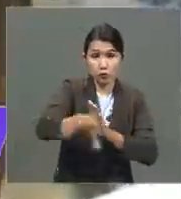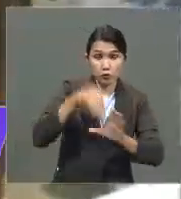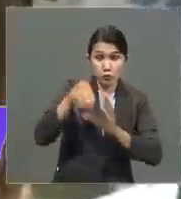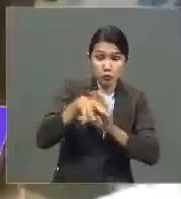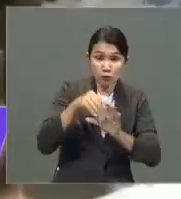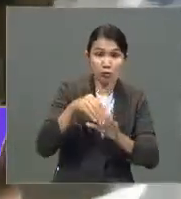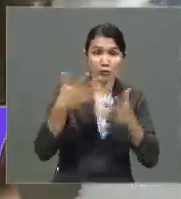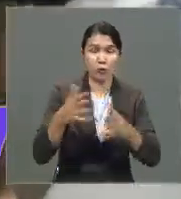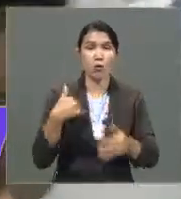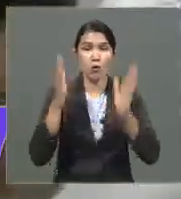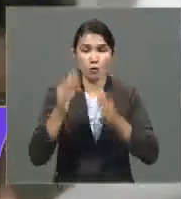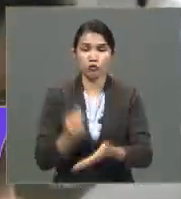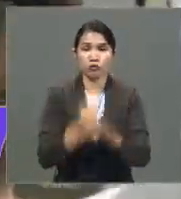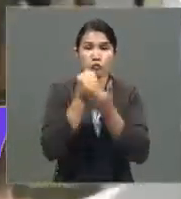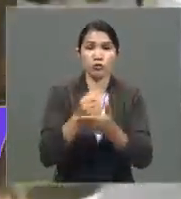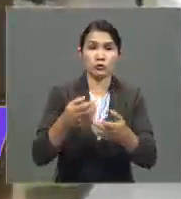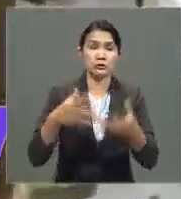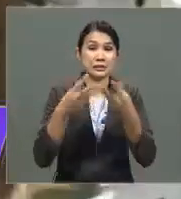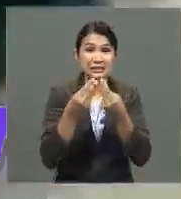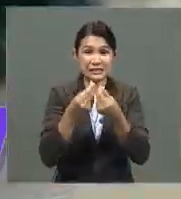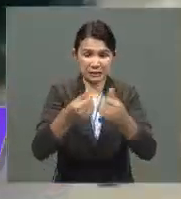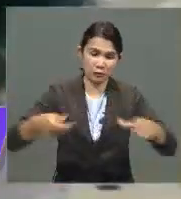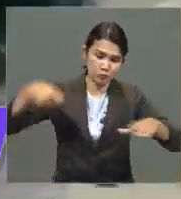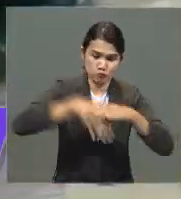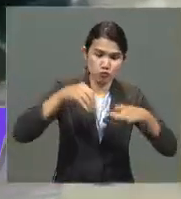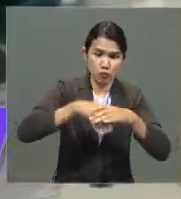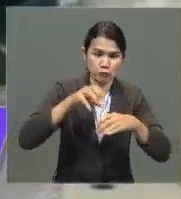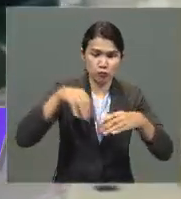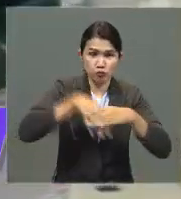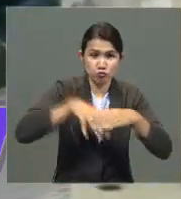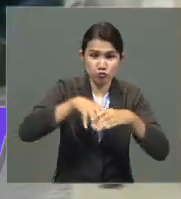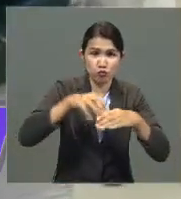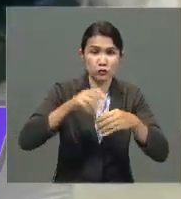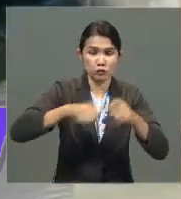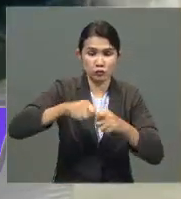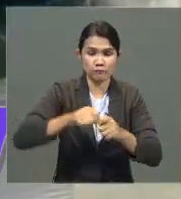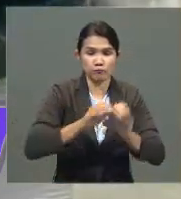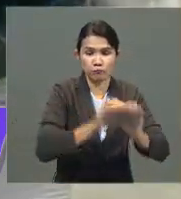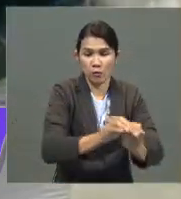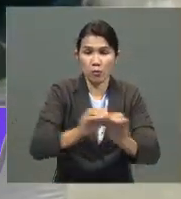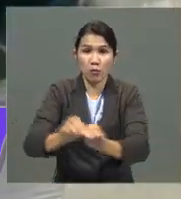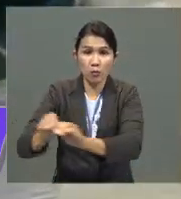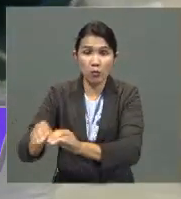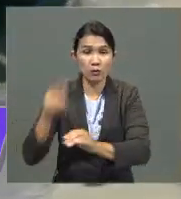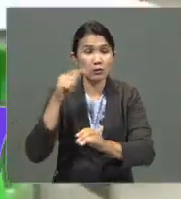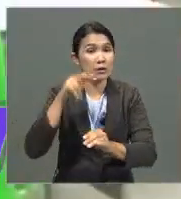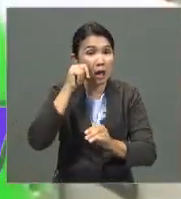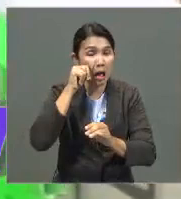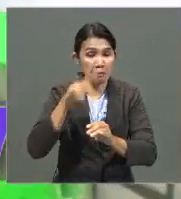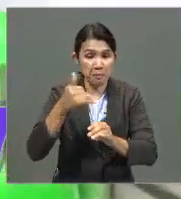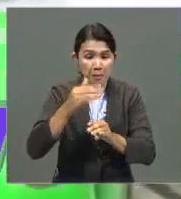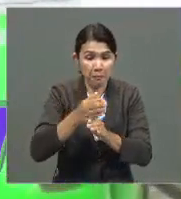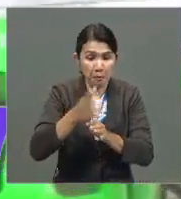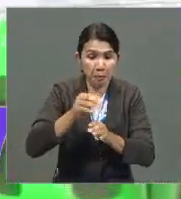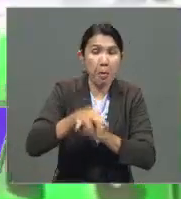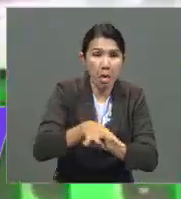และระดมสรรพกำลังทั้งหมดนะครับในการกรอกกระสอบทรายอุดได้จุดอ่อนนะครับที่จะทำให้น้ำนั้นสามารถทะลุลงมาได้เนี่ยก็